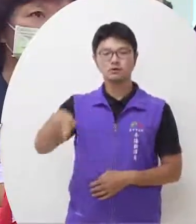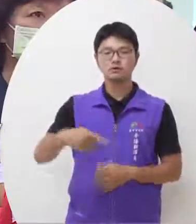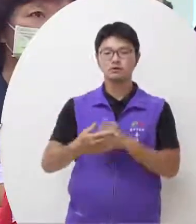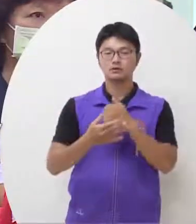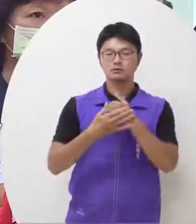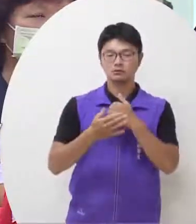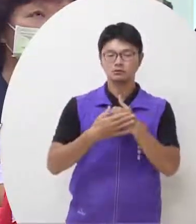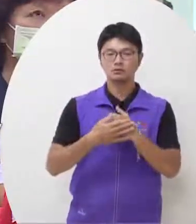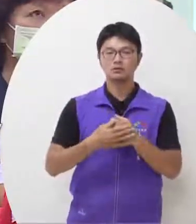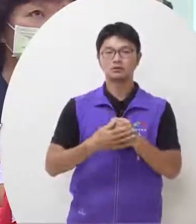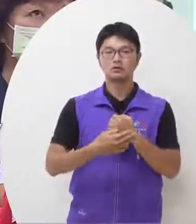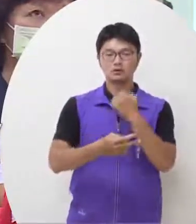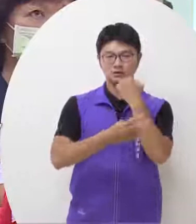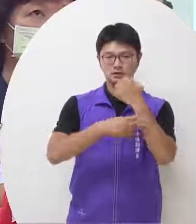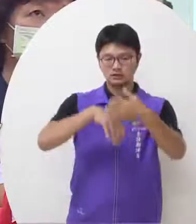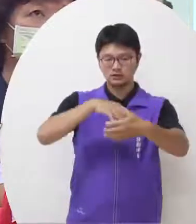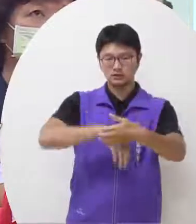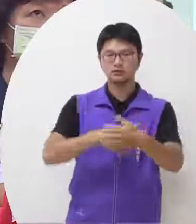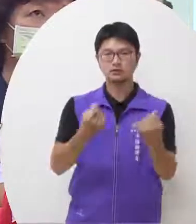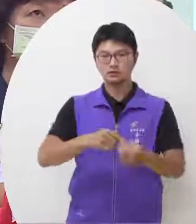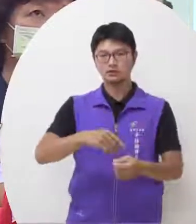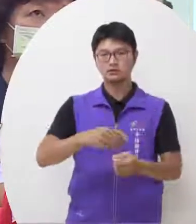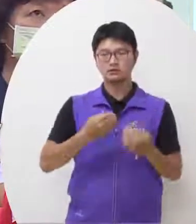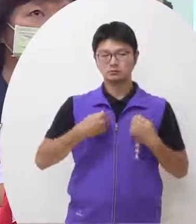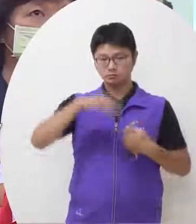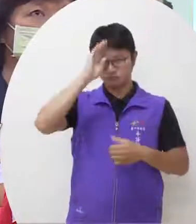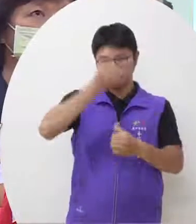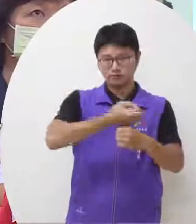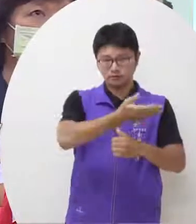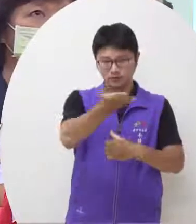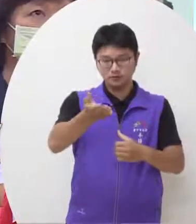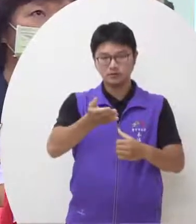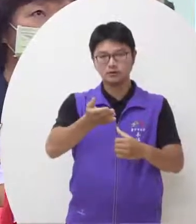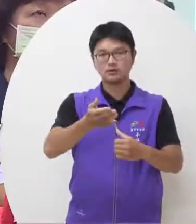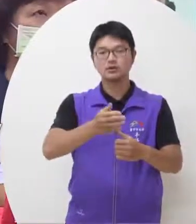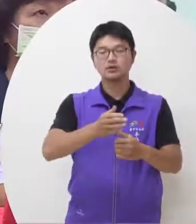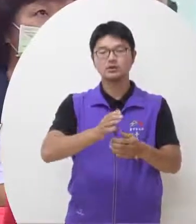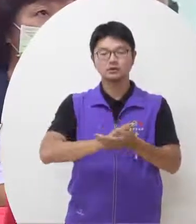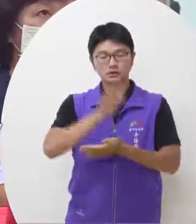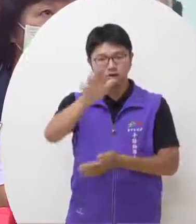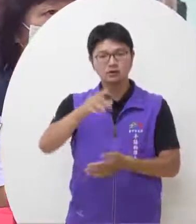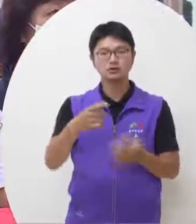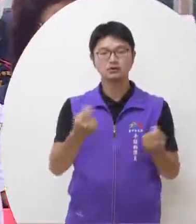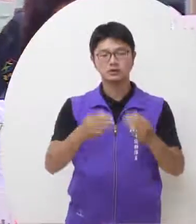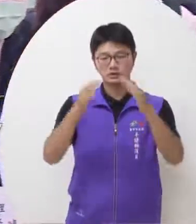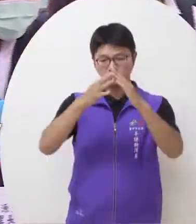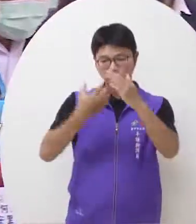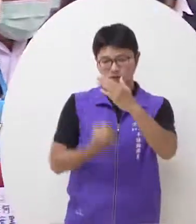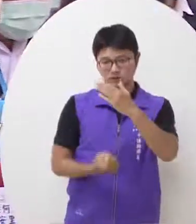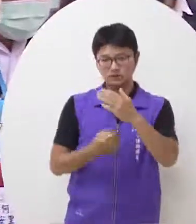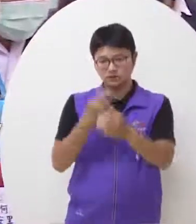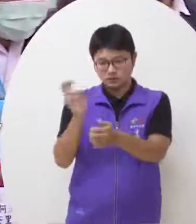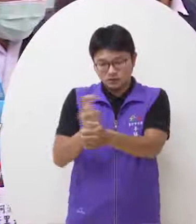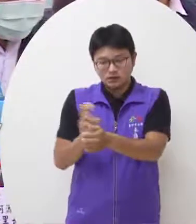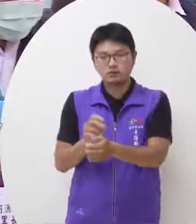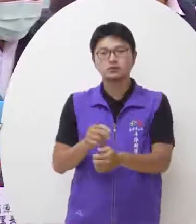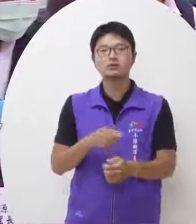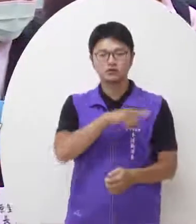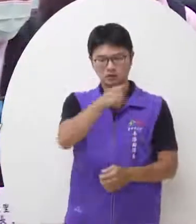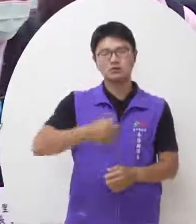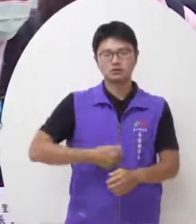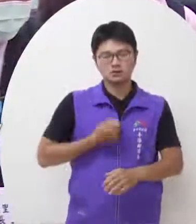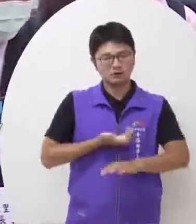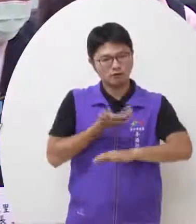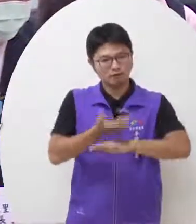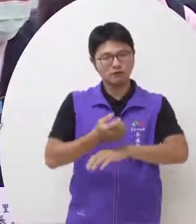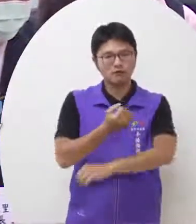里面，不管是疫情出现需要居家照护的这些人员， 其实他们做得非常辛苦，我们在这里